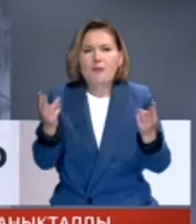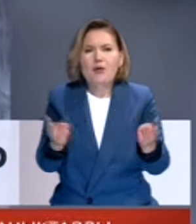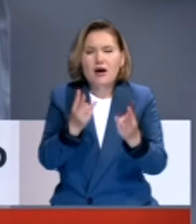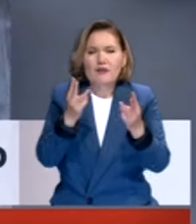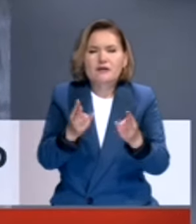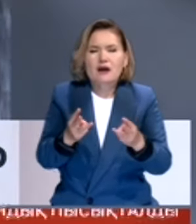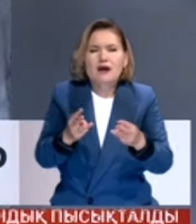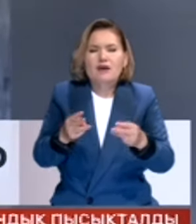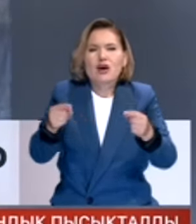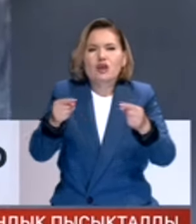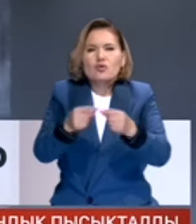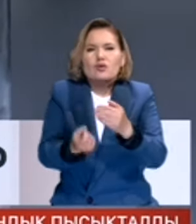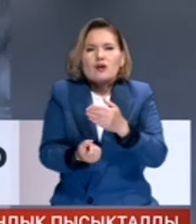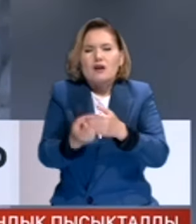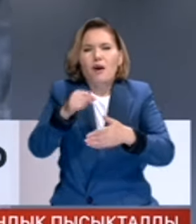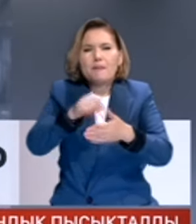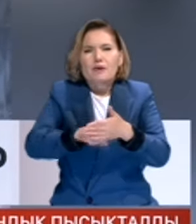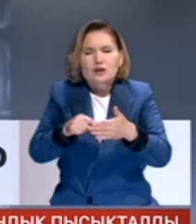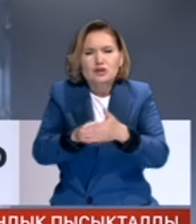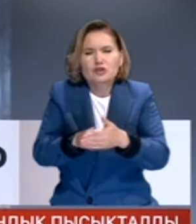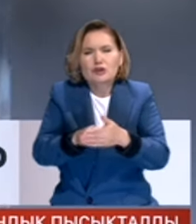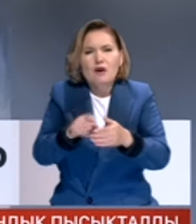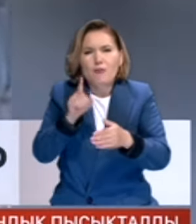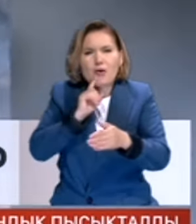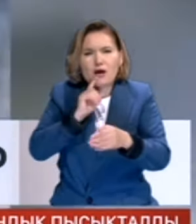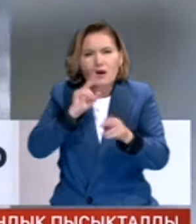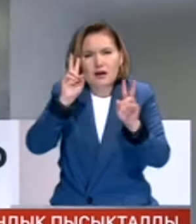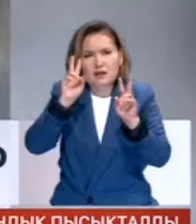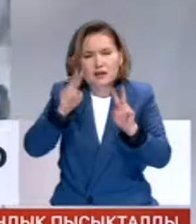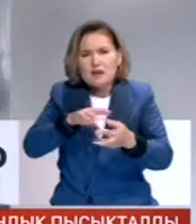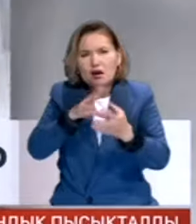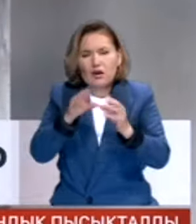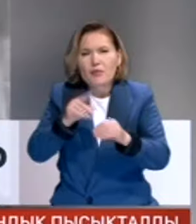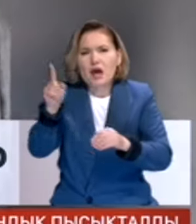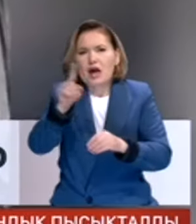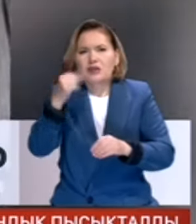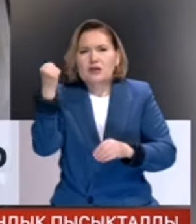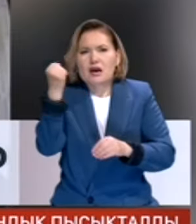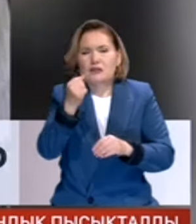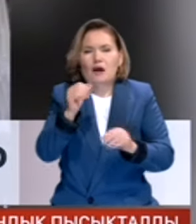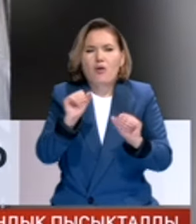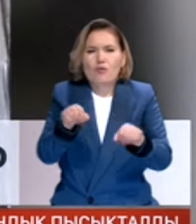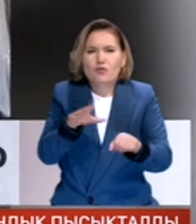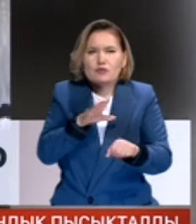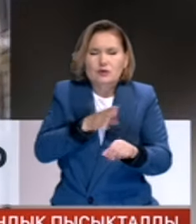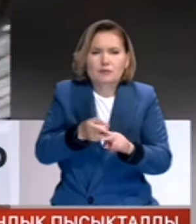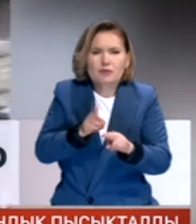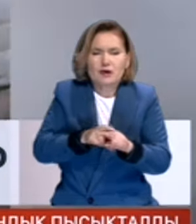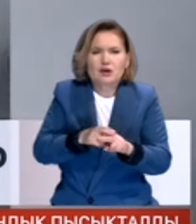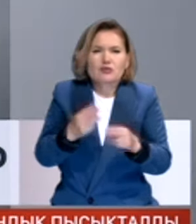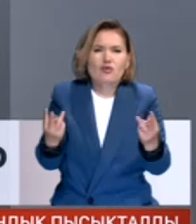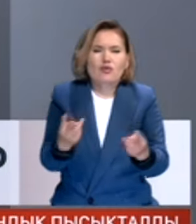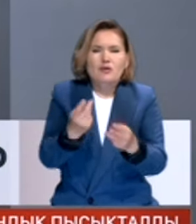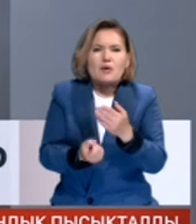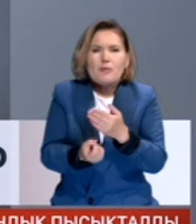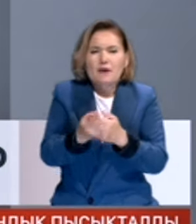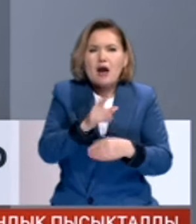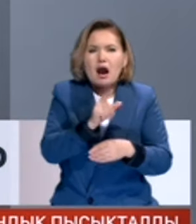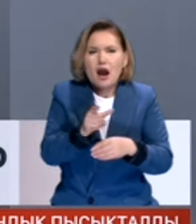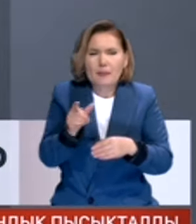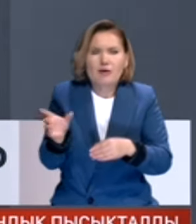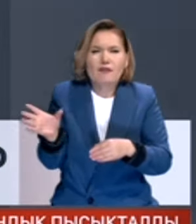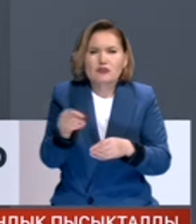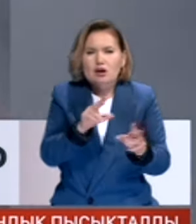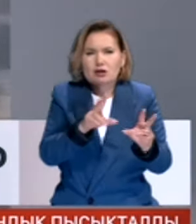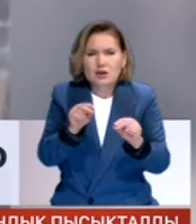жалының нақты неден шыққаны белгісіз. Мамандар найзағай түсуі де мүмкін деген болжам айтуда. Адамдар дін